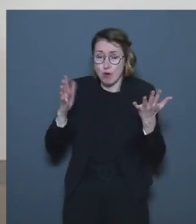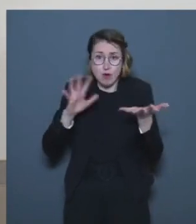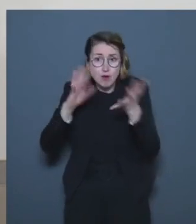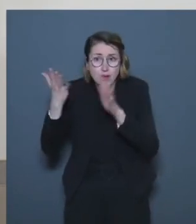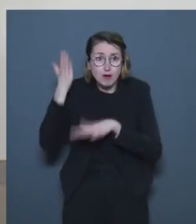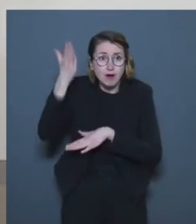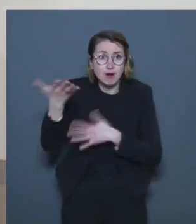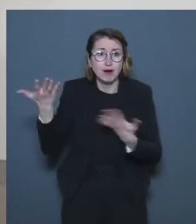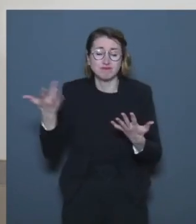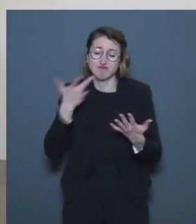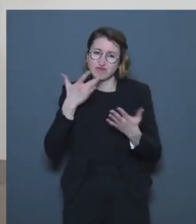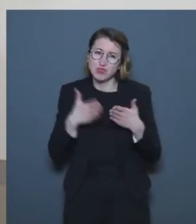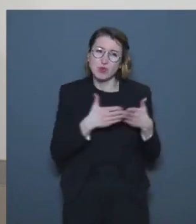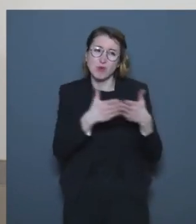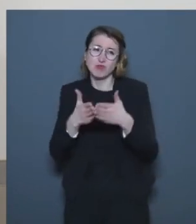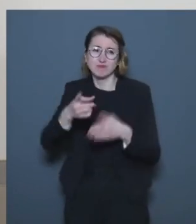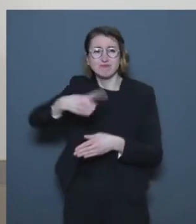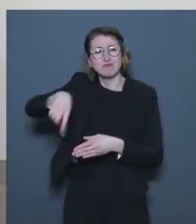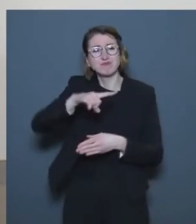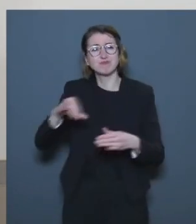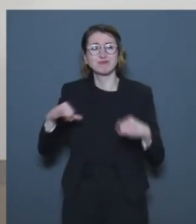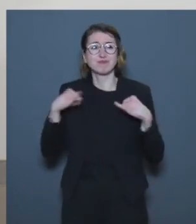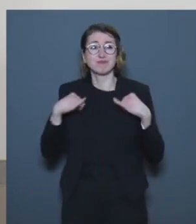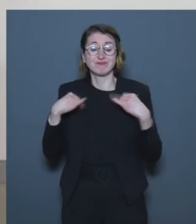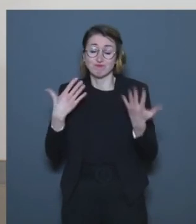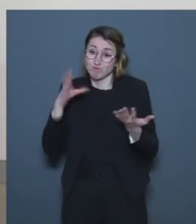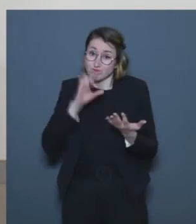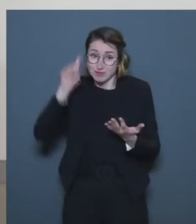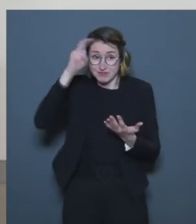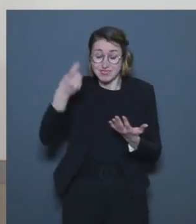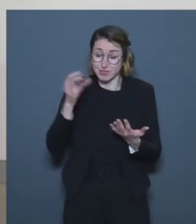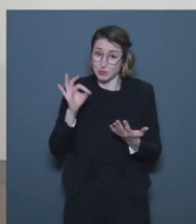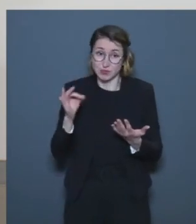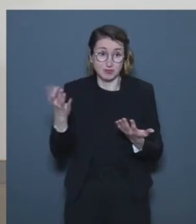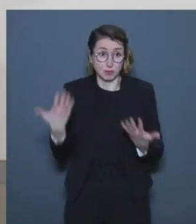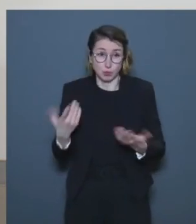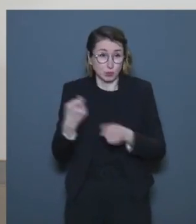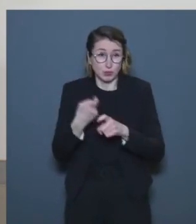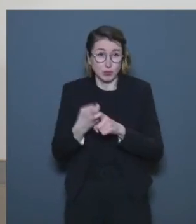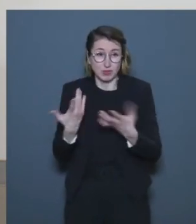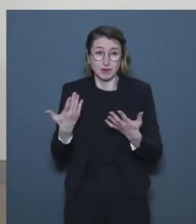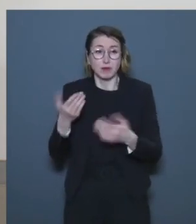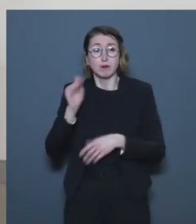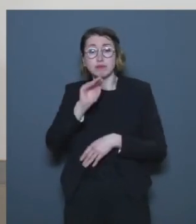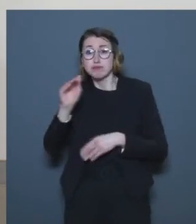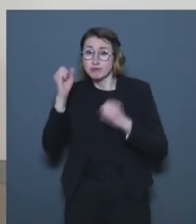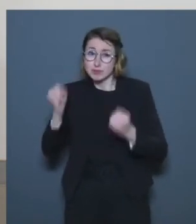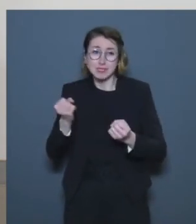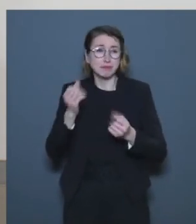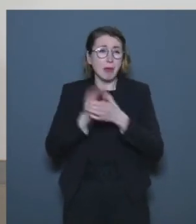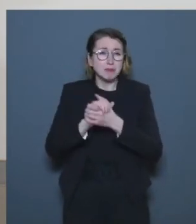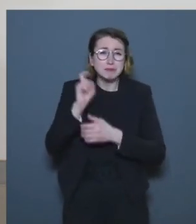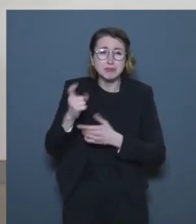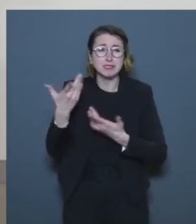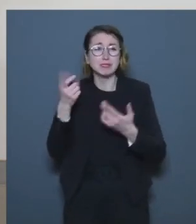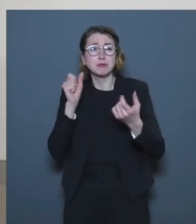que dans ces moments difficiles, n'hésitez pas à parler à d'autres, à vous fixer un